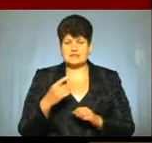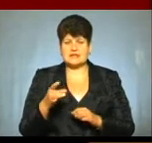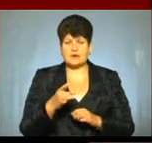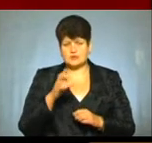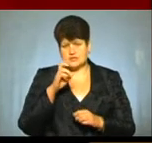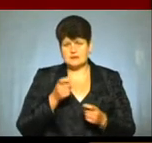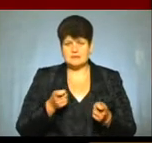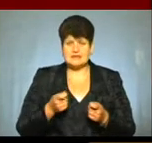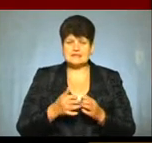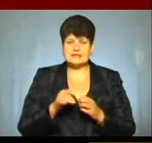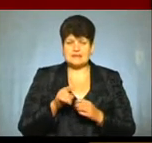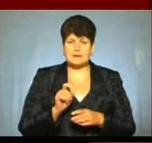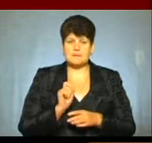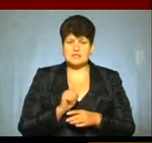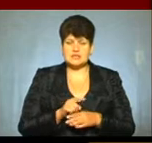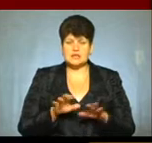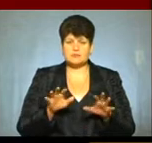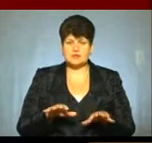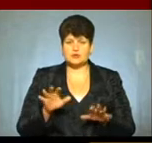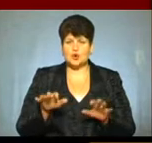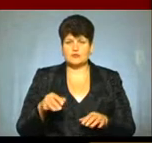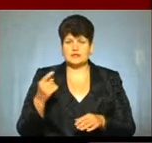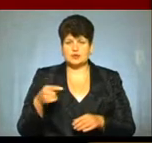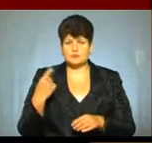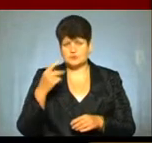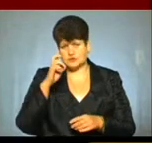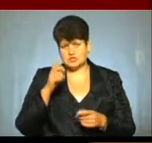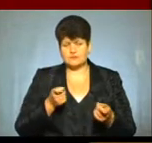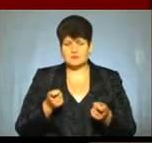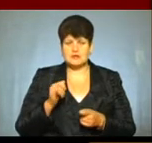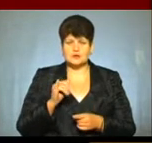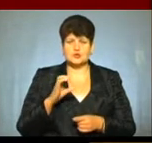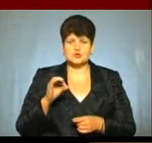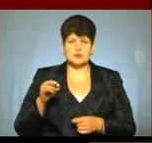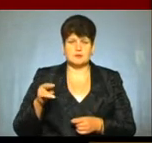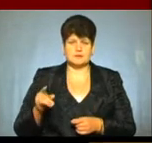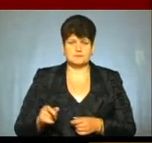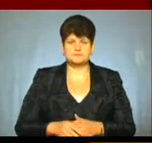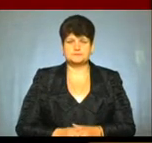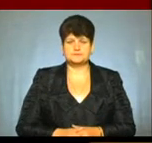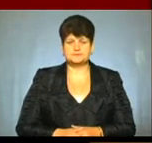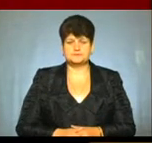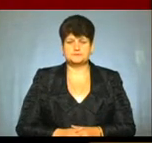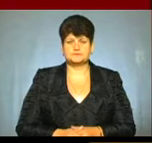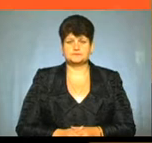районних держадміністрацій. Серед них – призначення на посаду голови Тернопільської облдержадміністрації Ігоря Сополя.